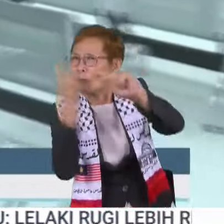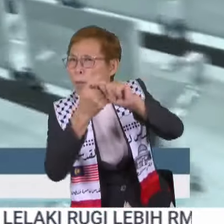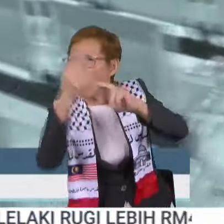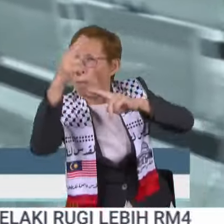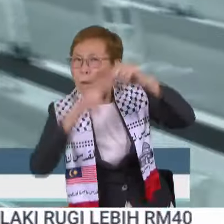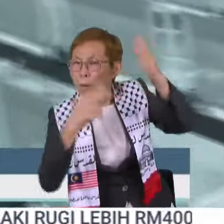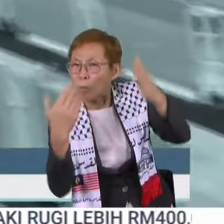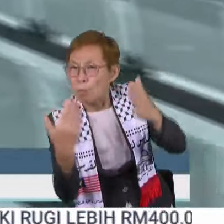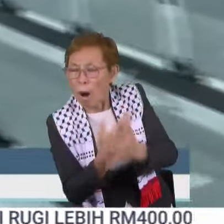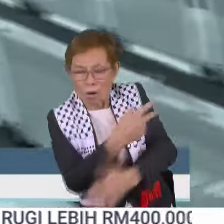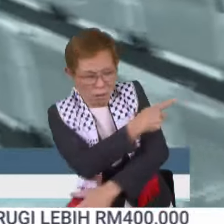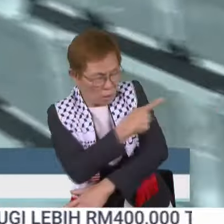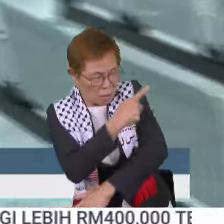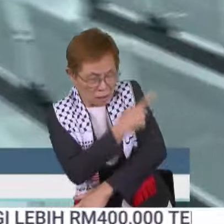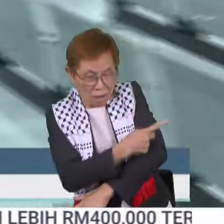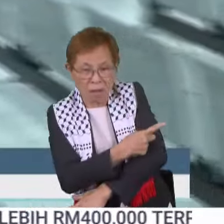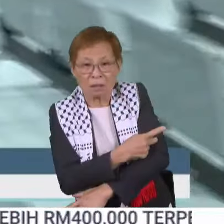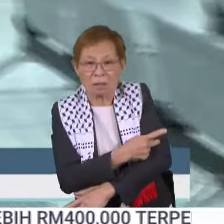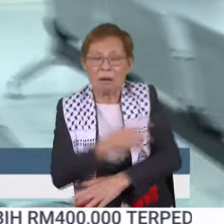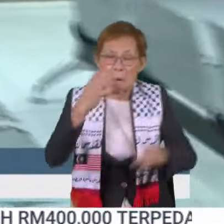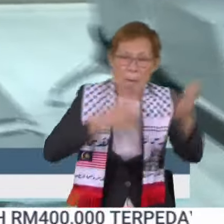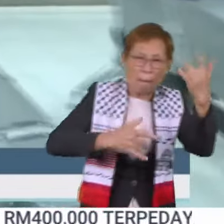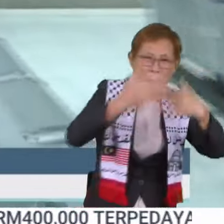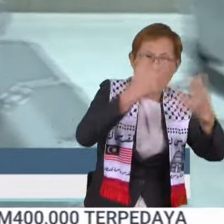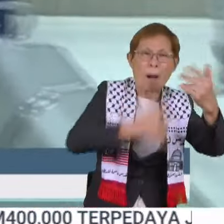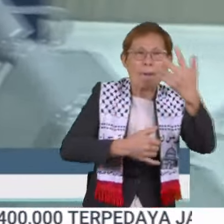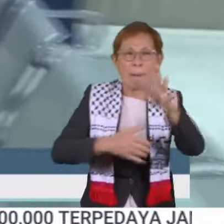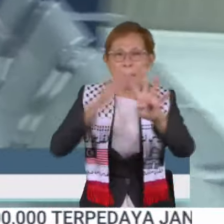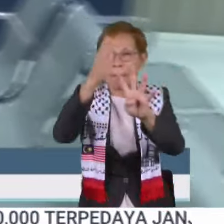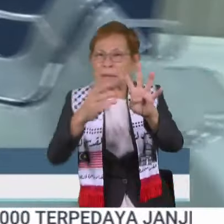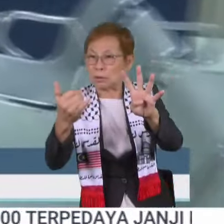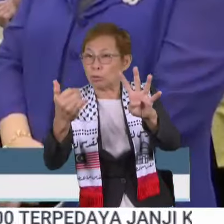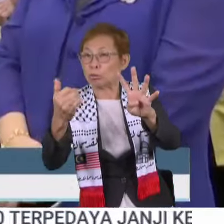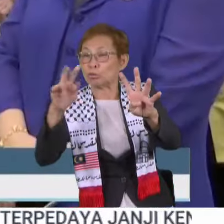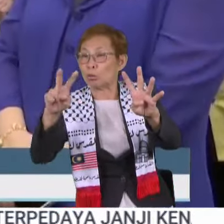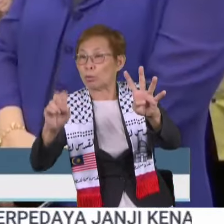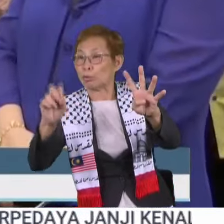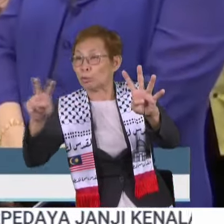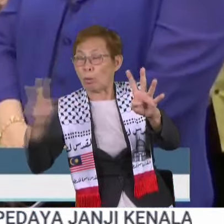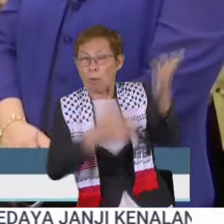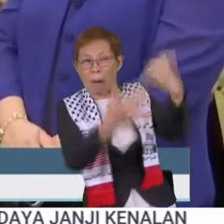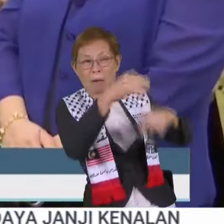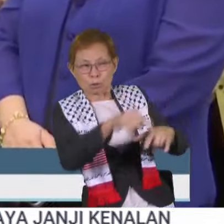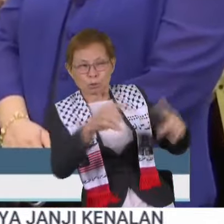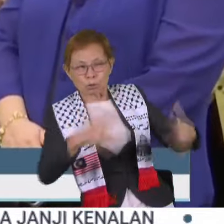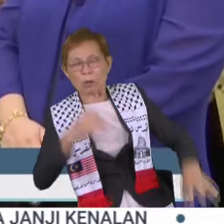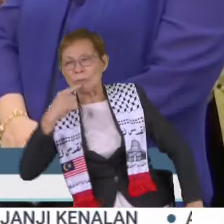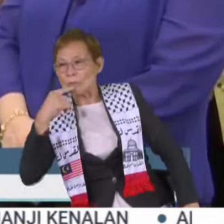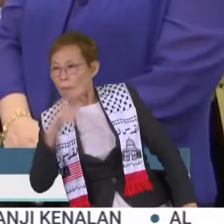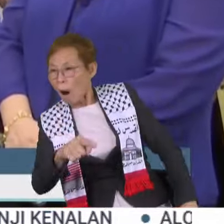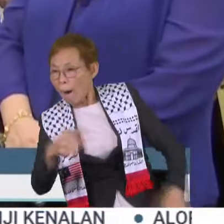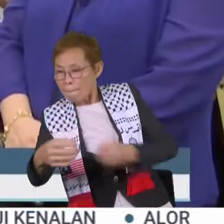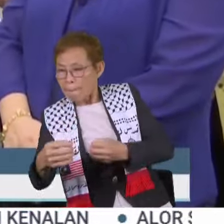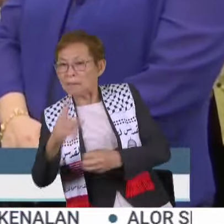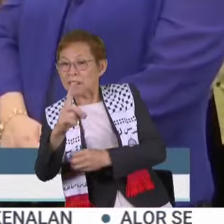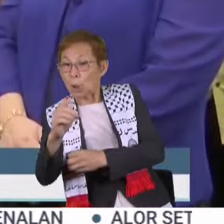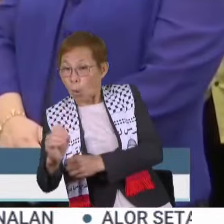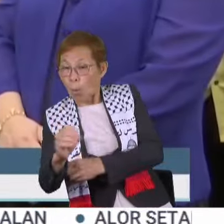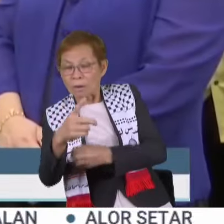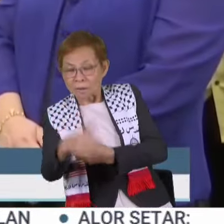baharu klinik kesihatan mansiat yang terbakar 14 Jun 2022 beliau telah mengarahkan pejabat daerah